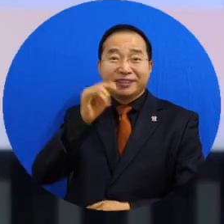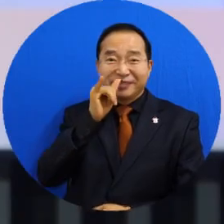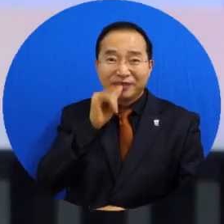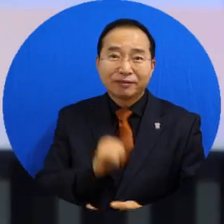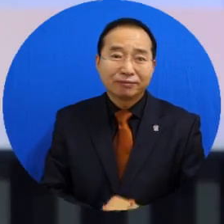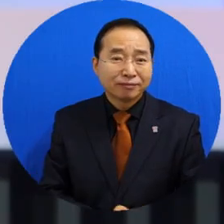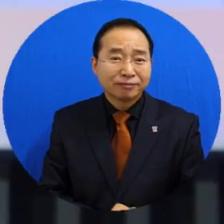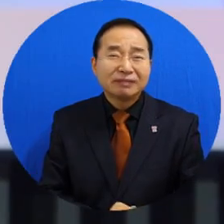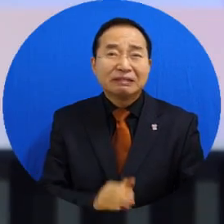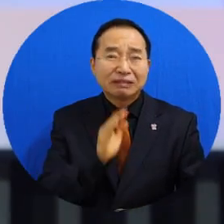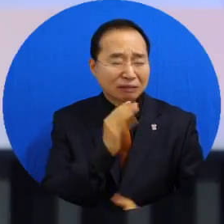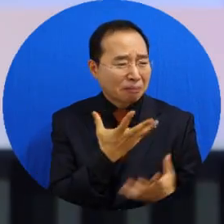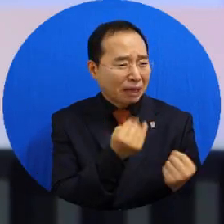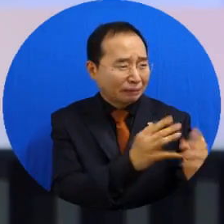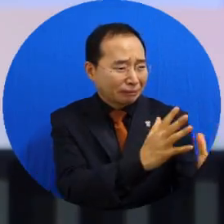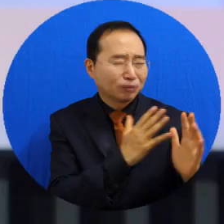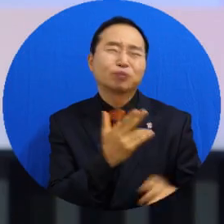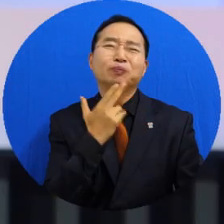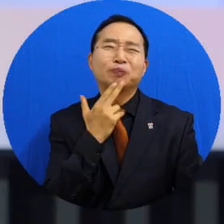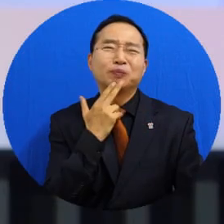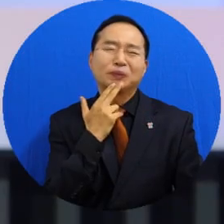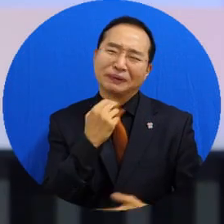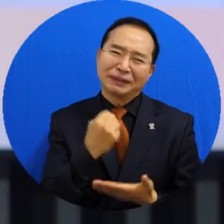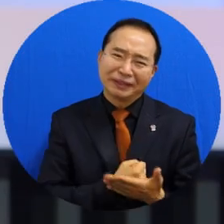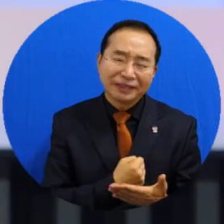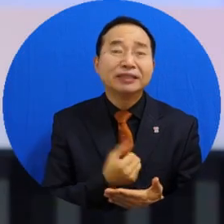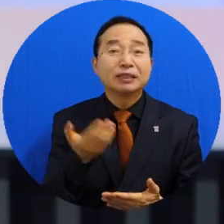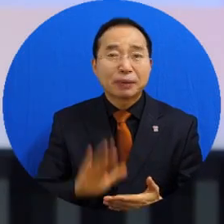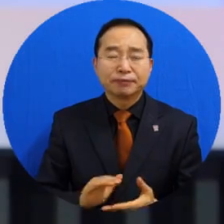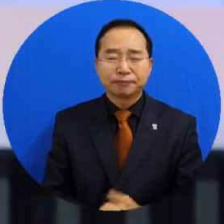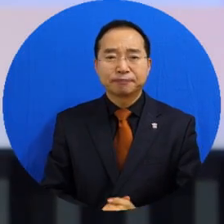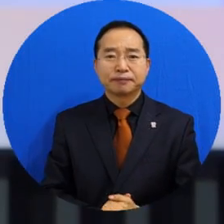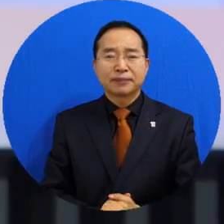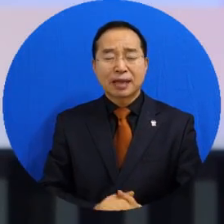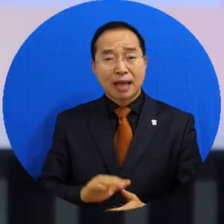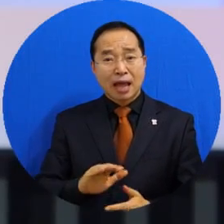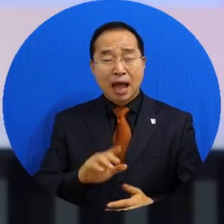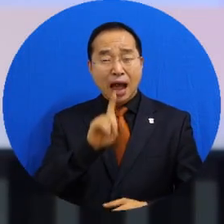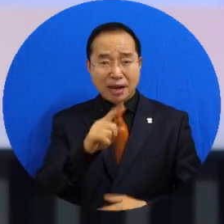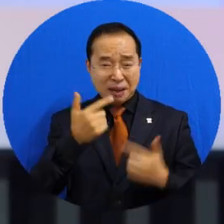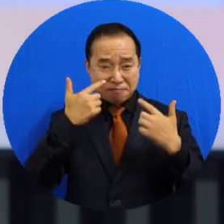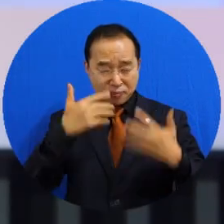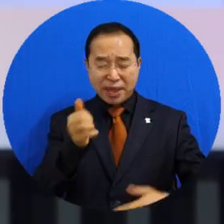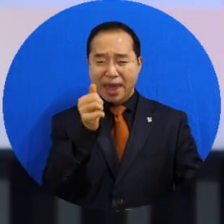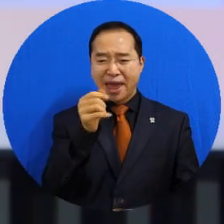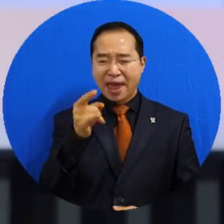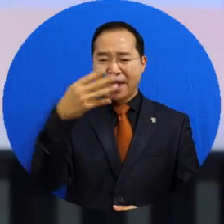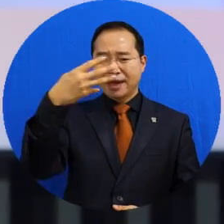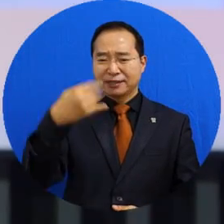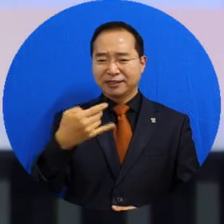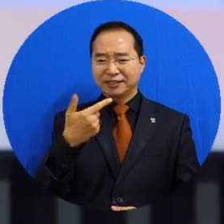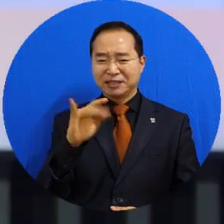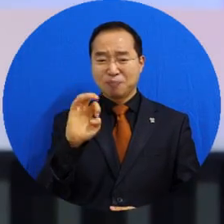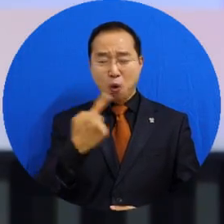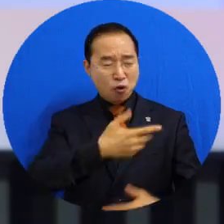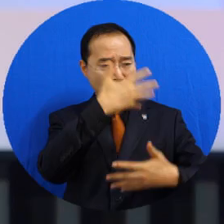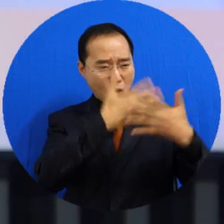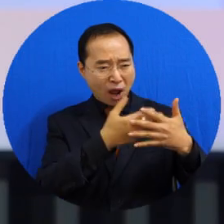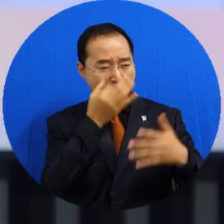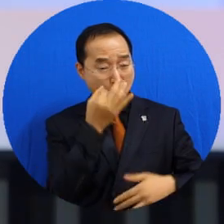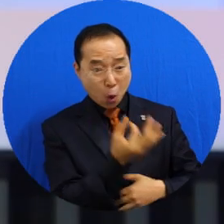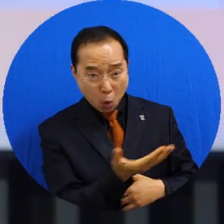우리가 많은 관객은 이렇게 동원하지 못했지만 저는 적어도 하나의 키워드를 헤로니모가 우리